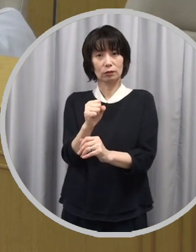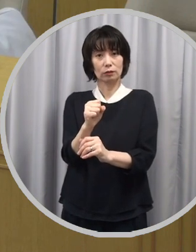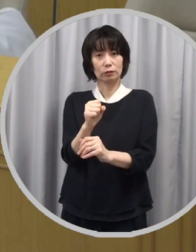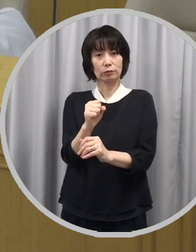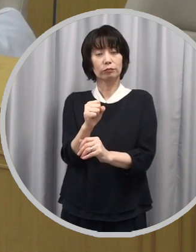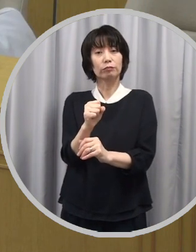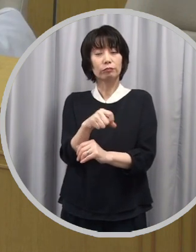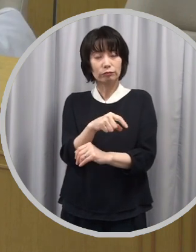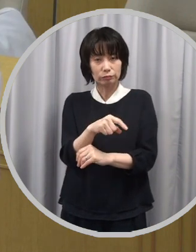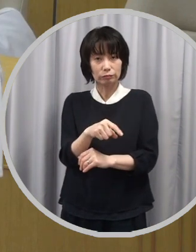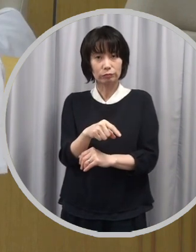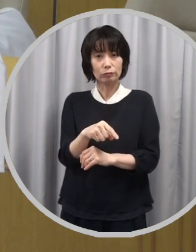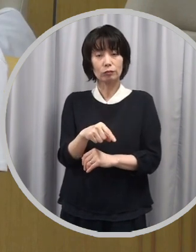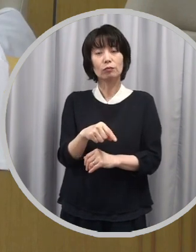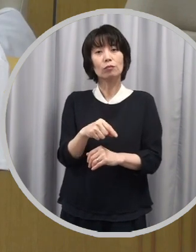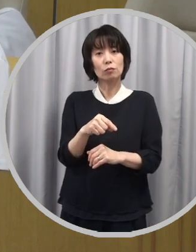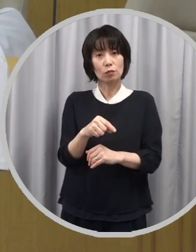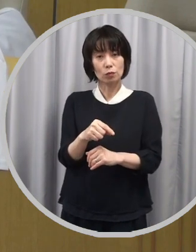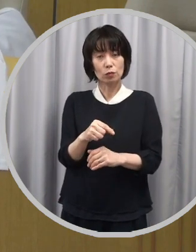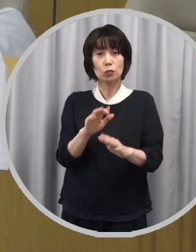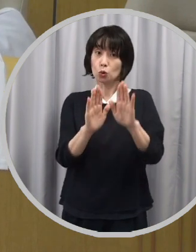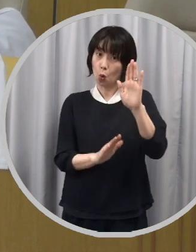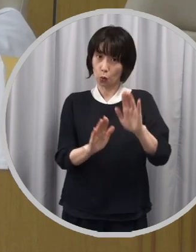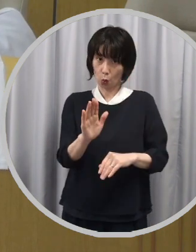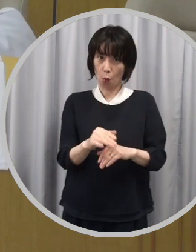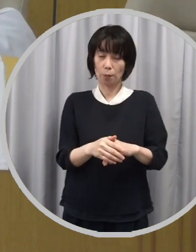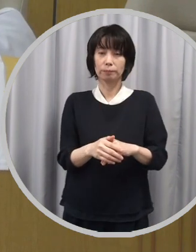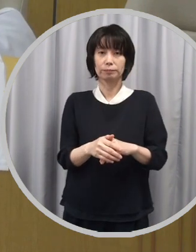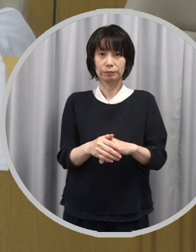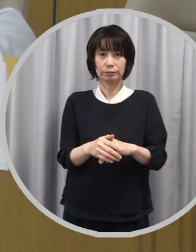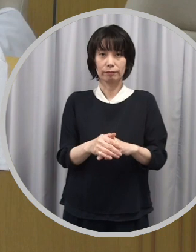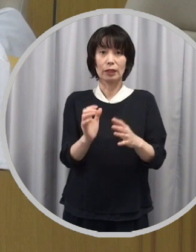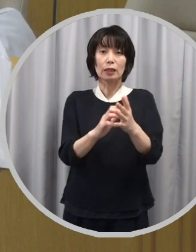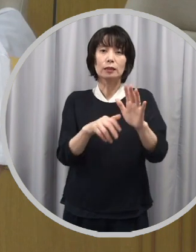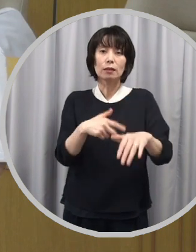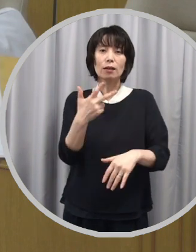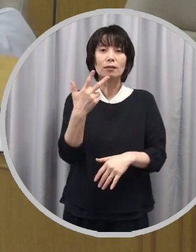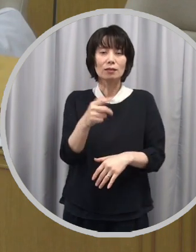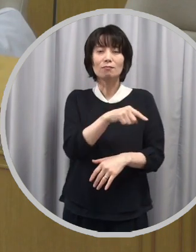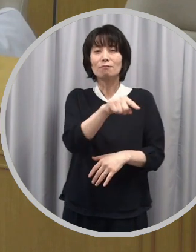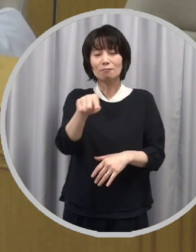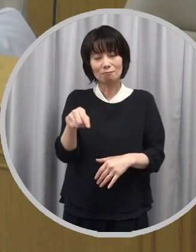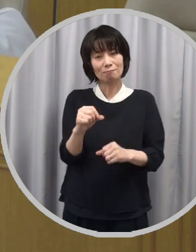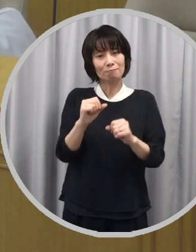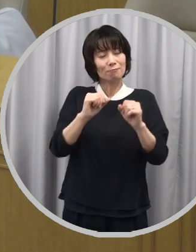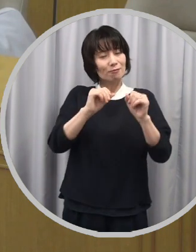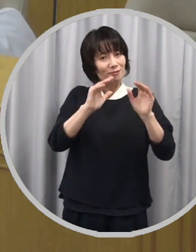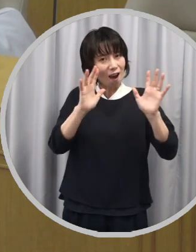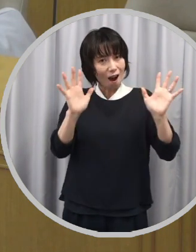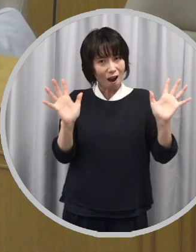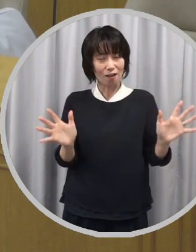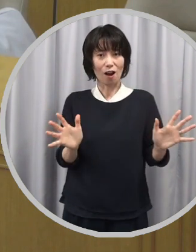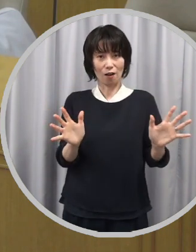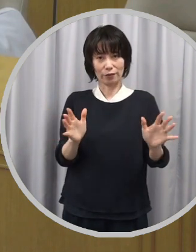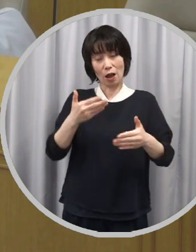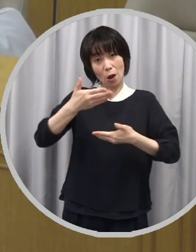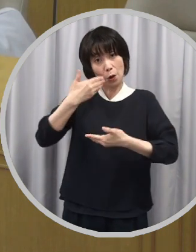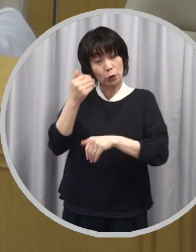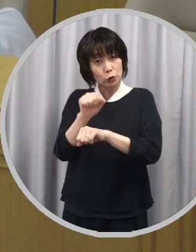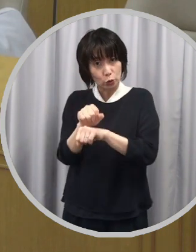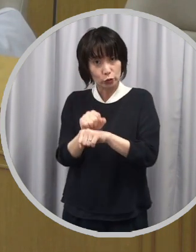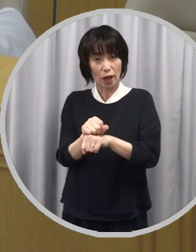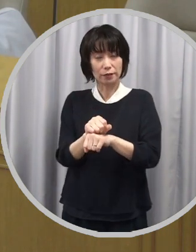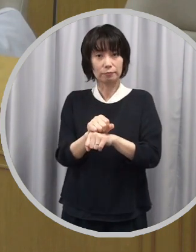活況を呈しているといったようなことから、この石狩市には本当に豊かなそういった食材、